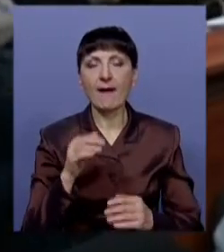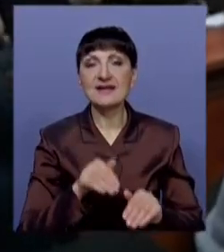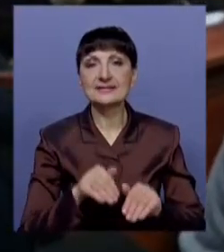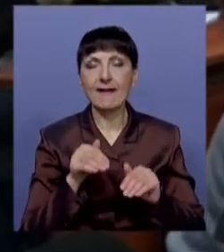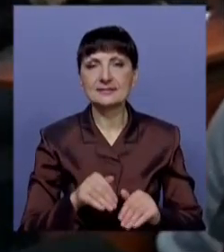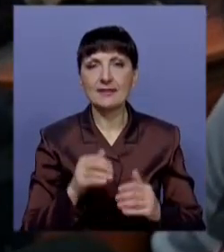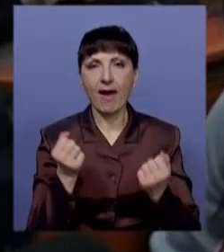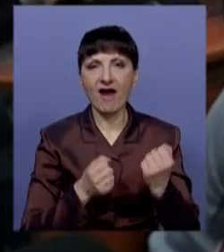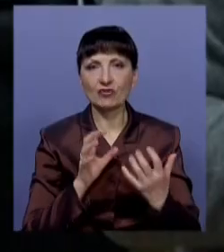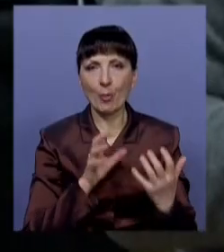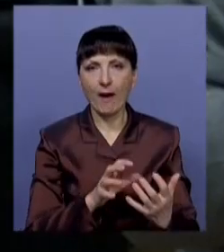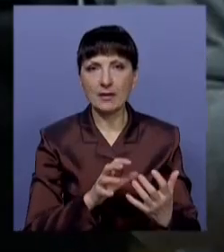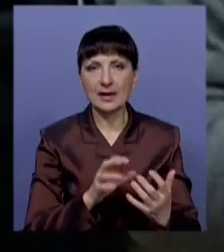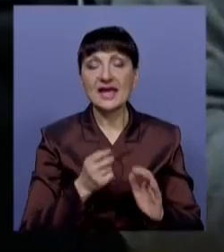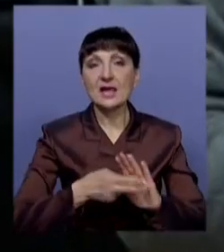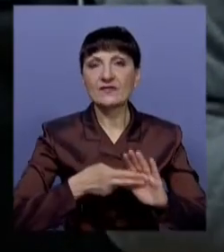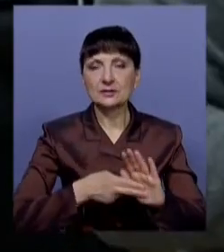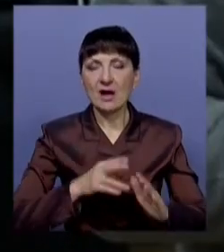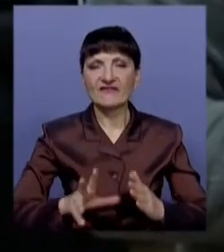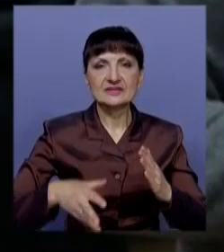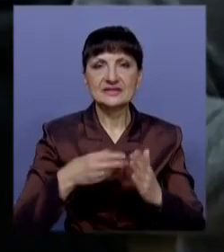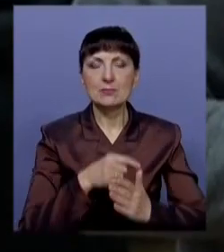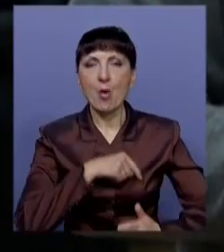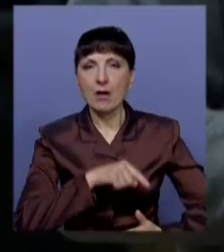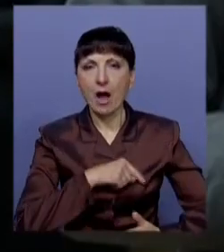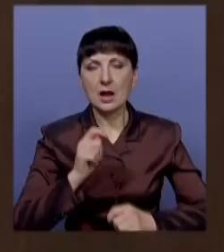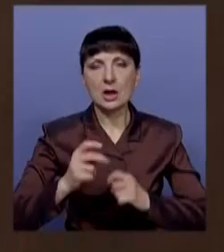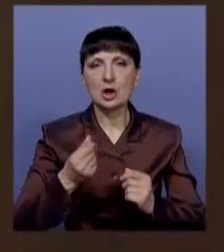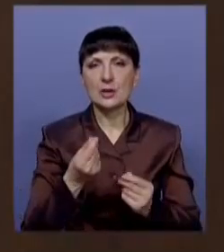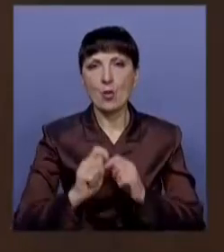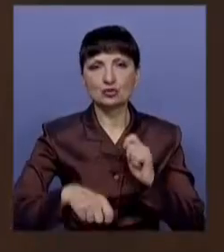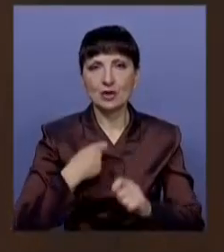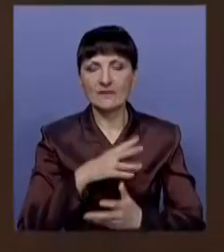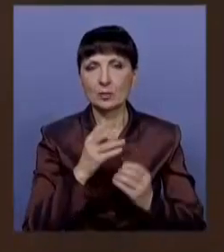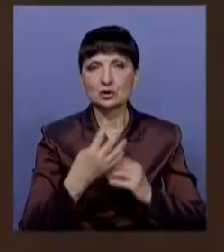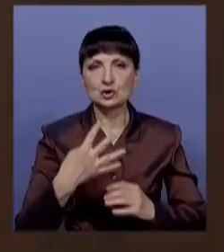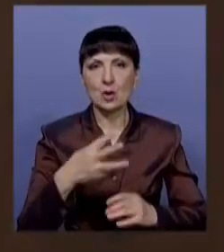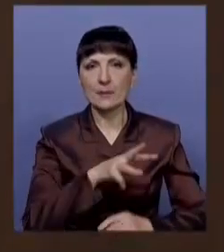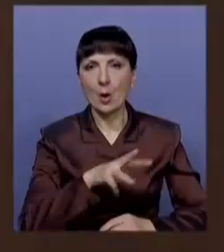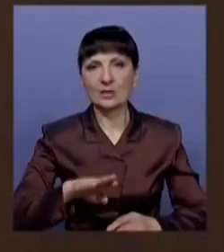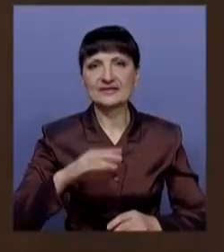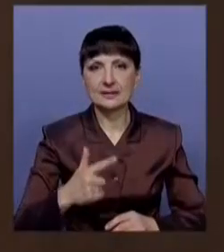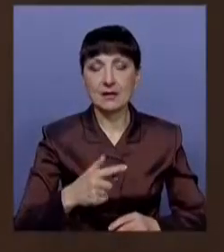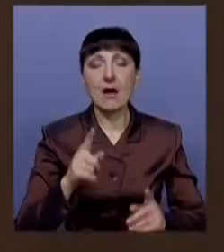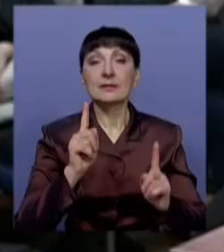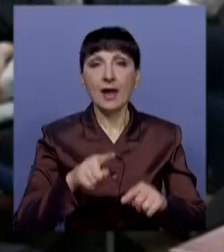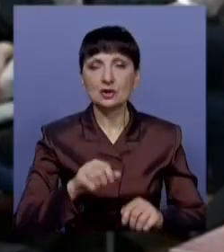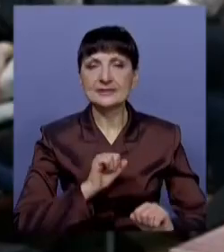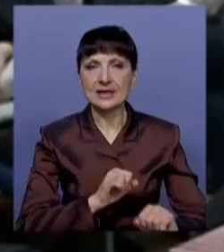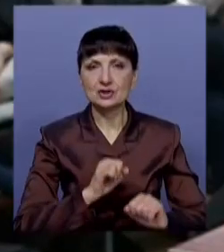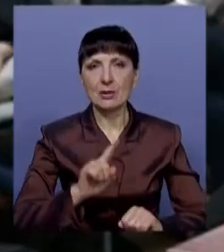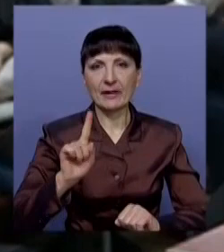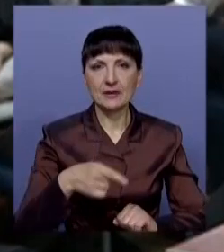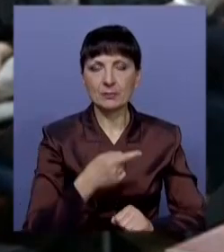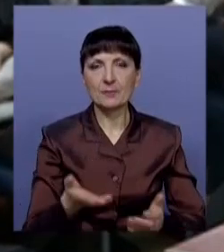национальной компании «Казахстан» Тимир Жолы возместить моральный и материальный ущерб в размере 40 миллионов тенге. Вместе с тем защита